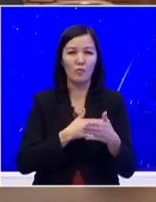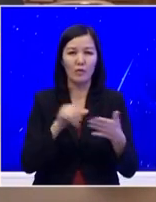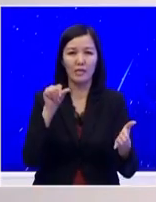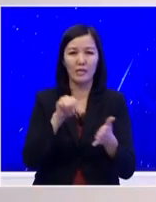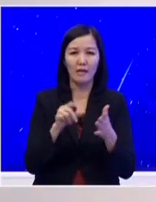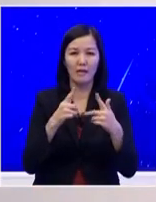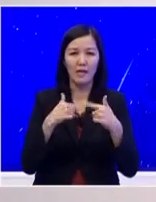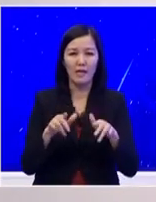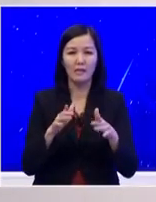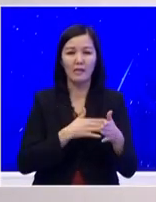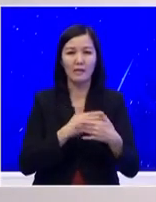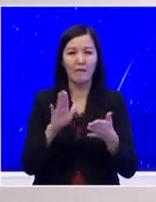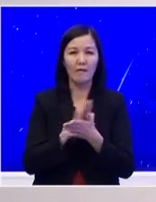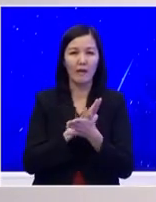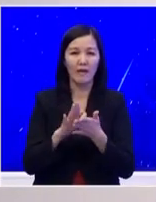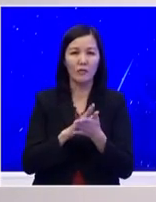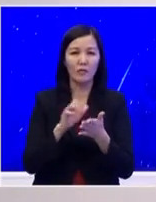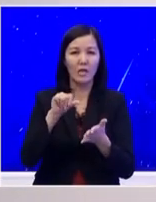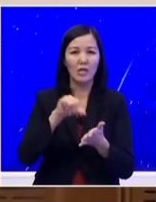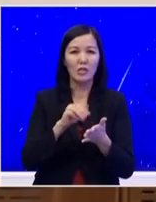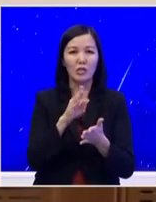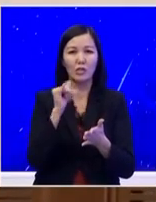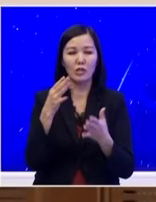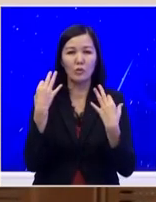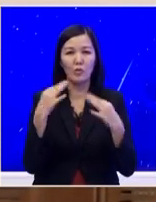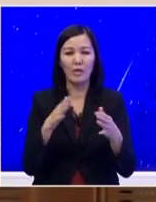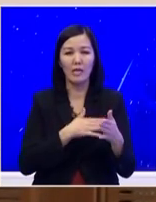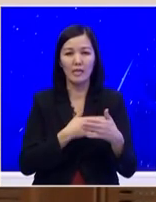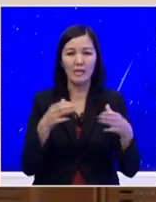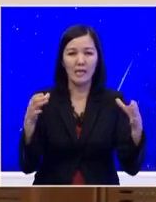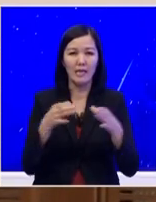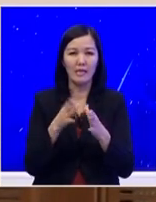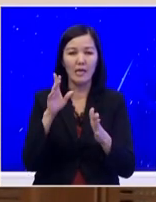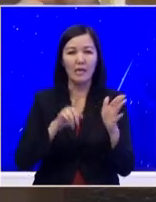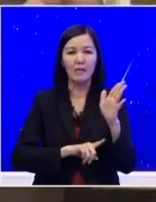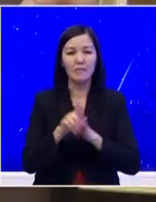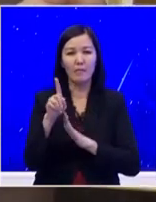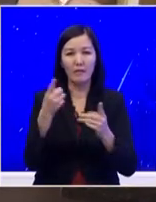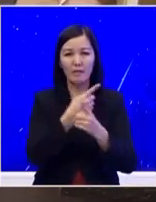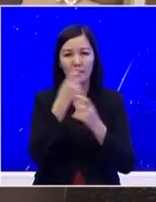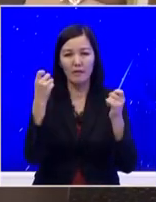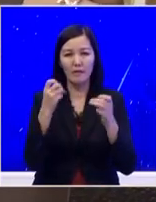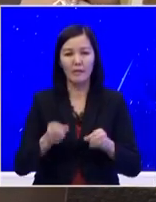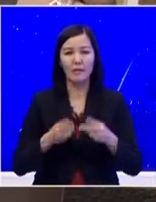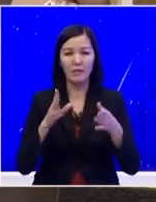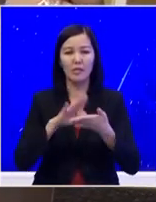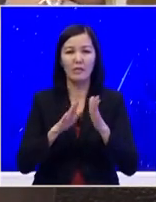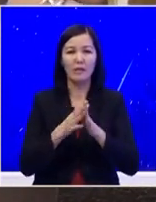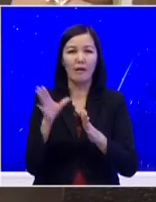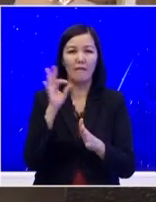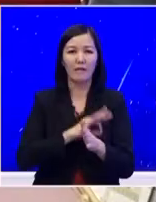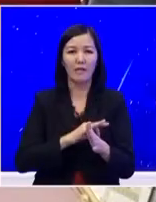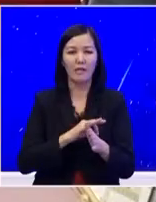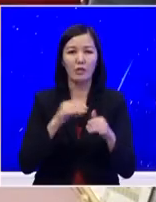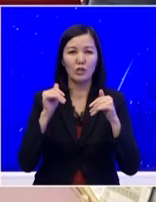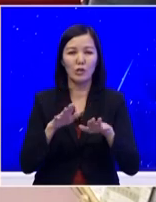организации коллективного волонтерства. Член ЖТСУ Ерклера. С момента ведения ЧП Жансая внесла значительный вклад в шитье